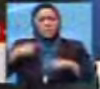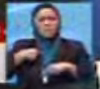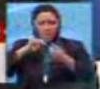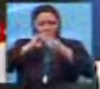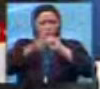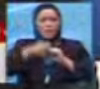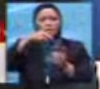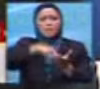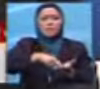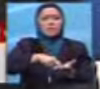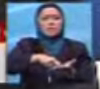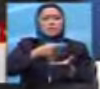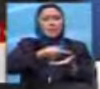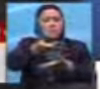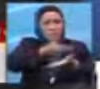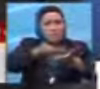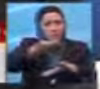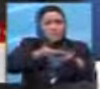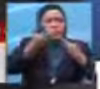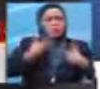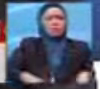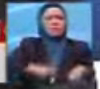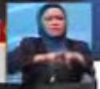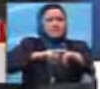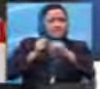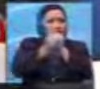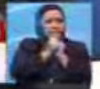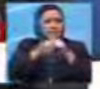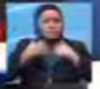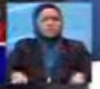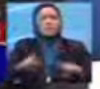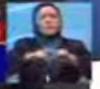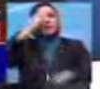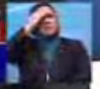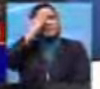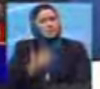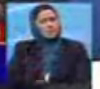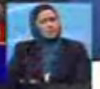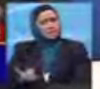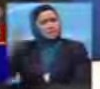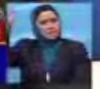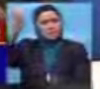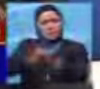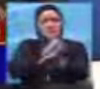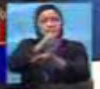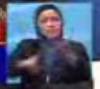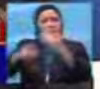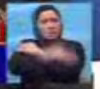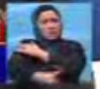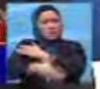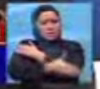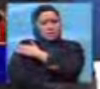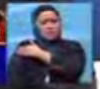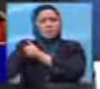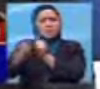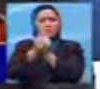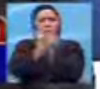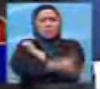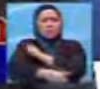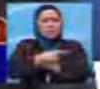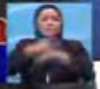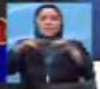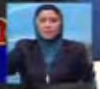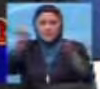together, dia sama-sama duduk dan dia buat keputusan jangan pula diskriminasi negara ke negara. Dia dedahlah dia buat diskriminasi human rights